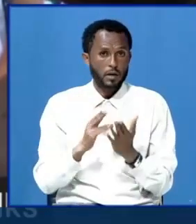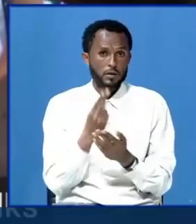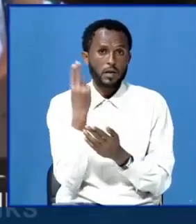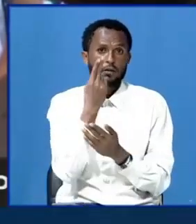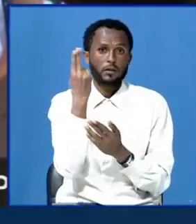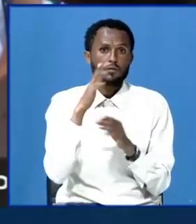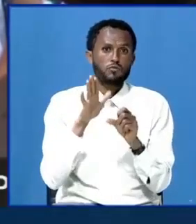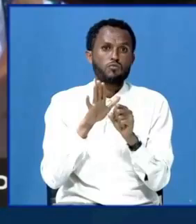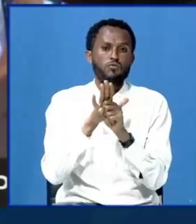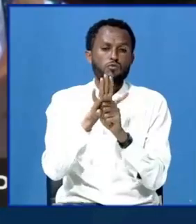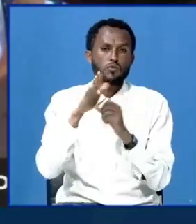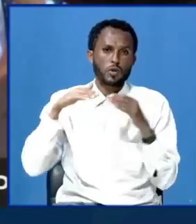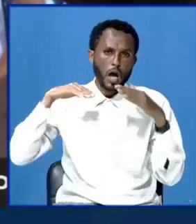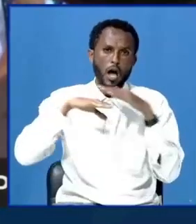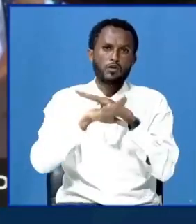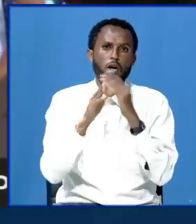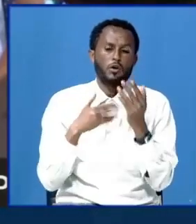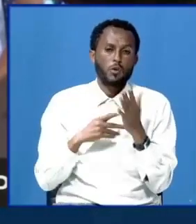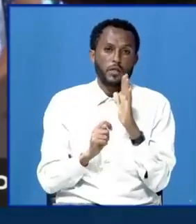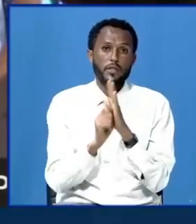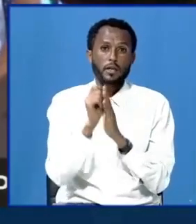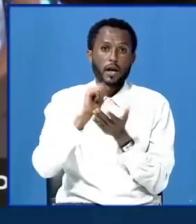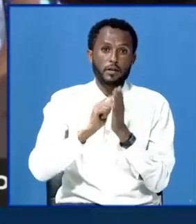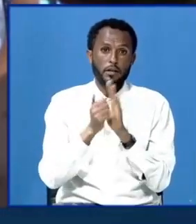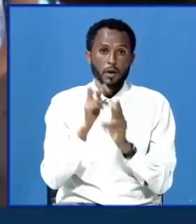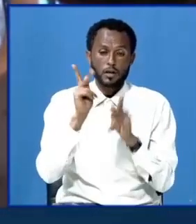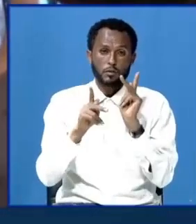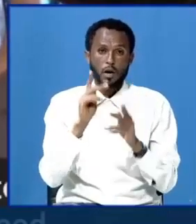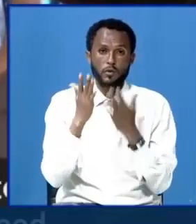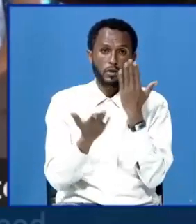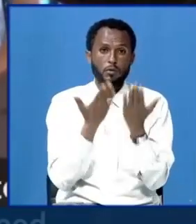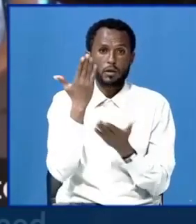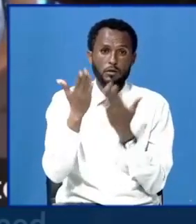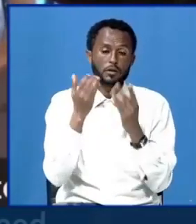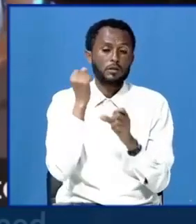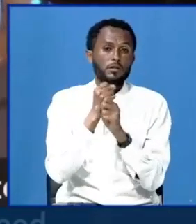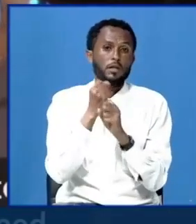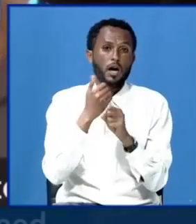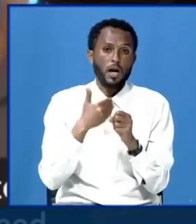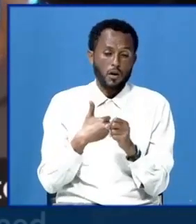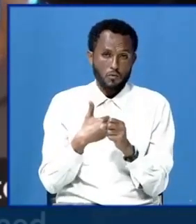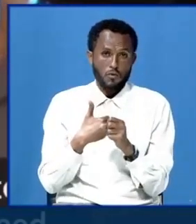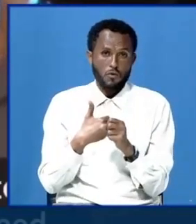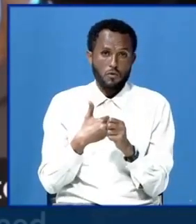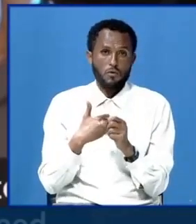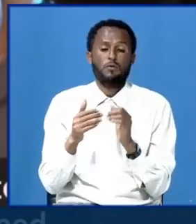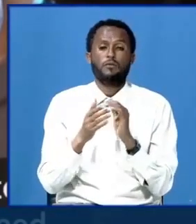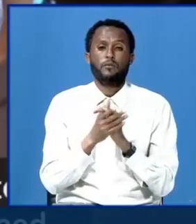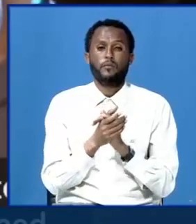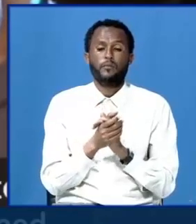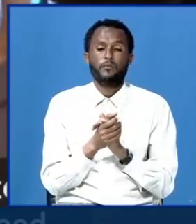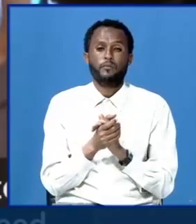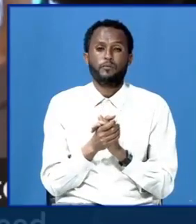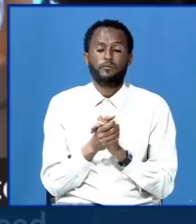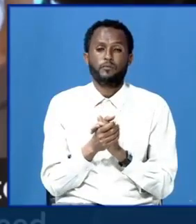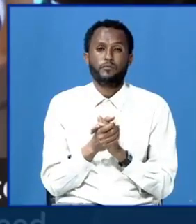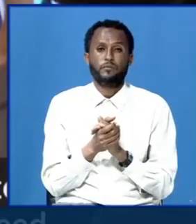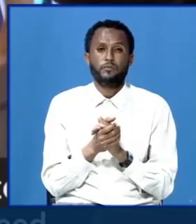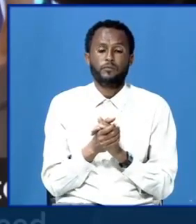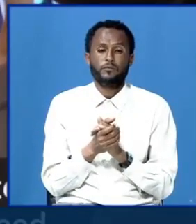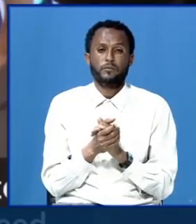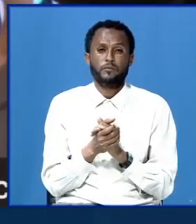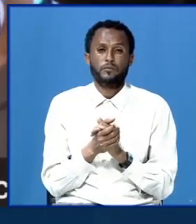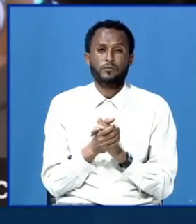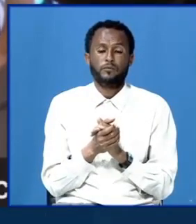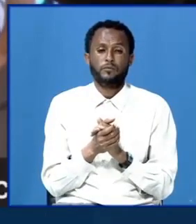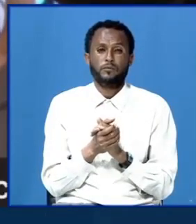ተጠቀምቲ ብምሉእነት ክኣቱ ኣለዎ። ትግራይ ድማ ህዝባዊ ግልጋሎታት ንክትረክብ ክስራሕ ኣለዎ። same time the full guarantee of humanitarian access to people